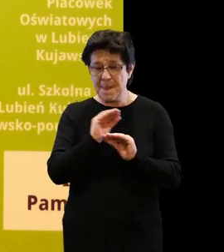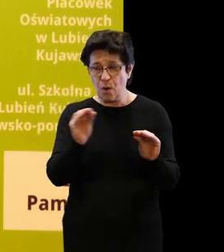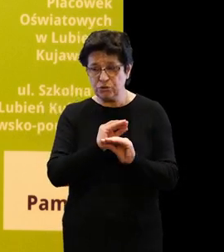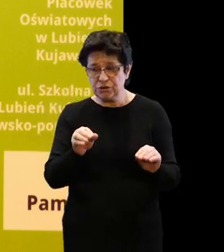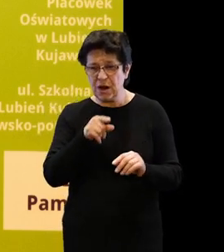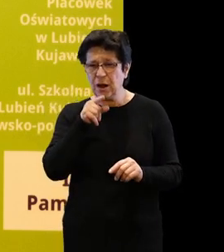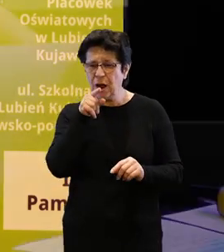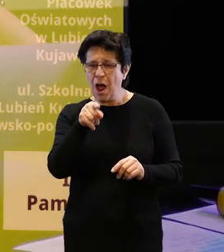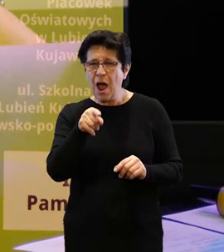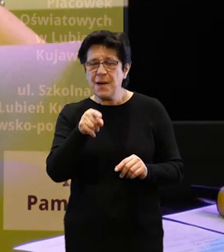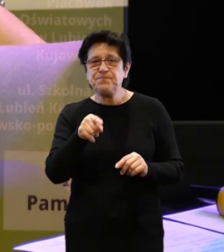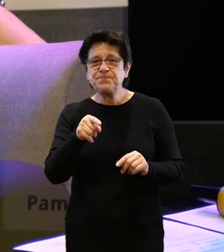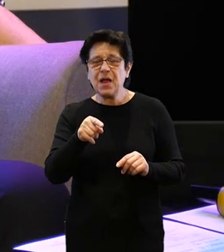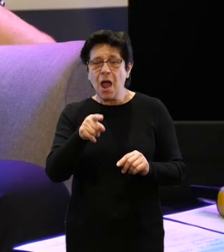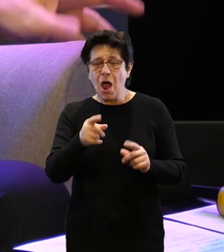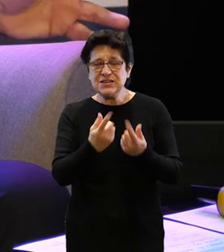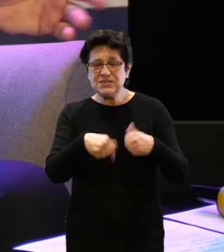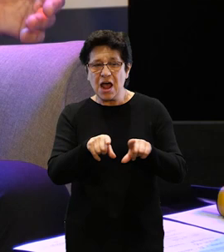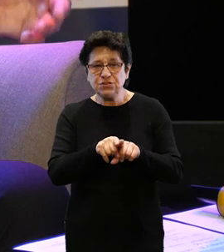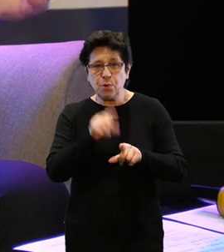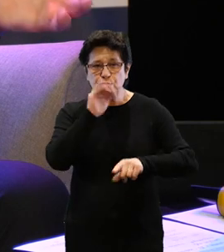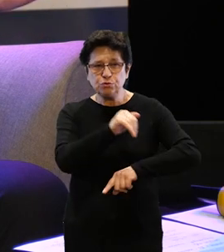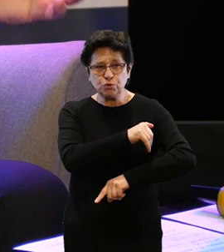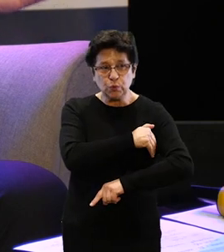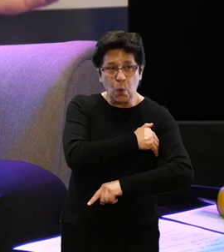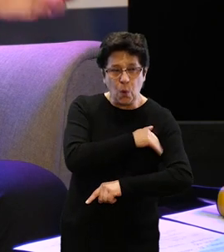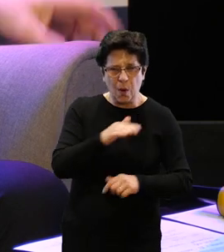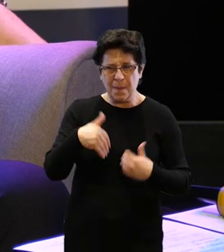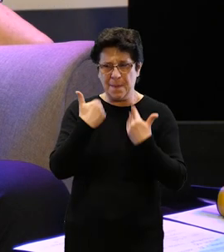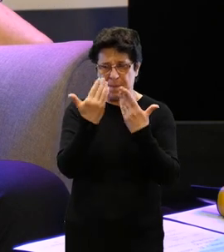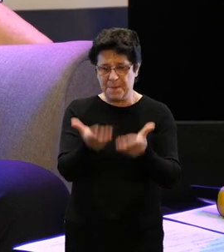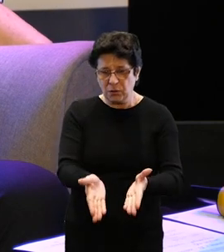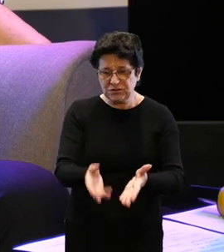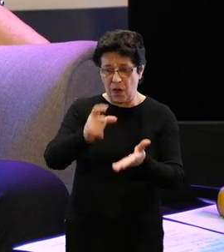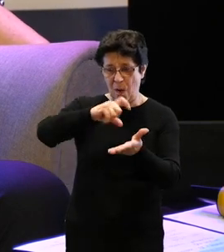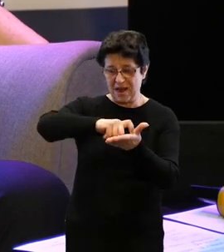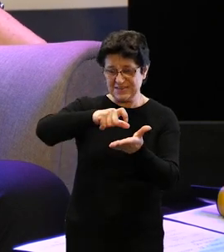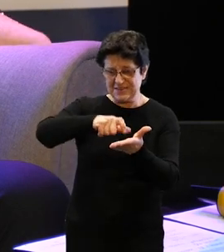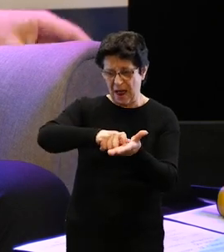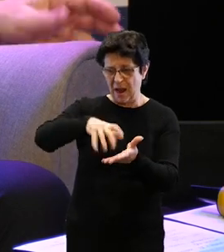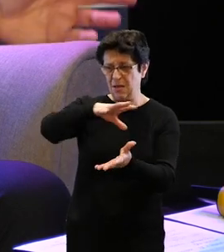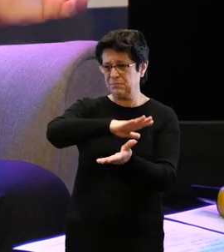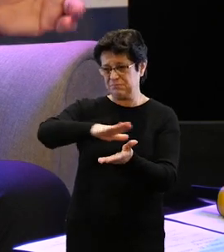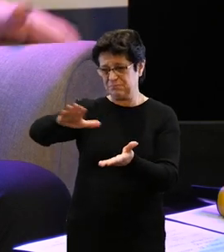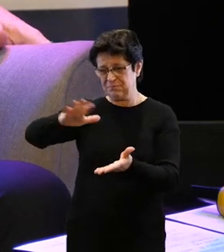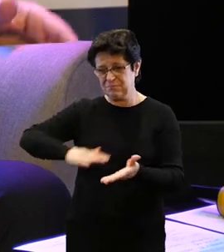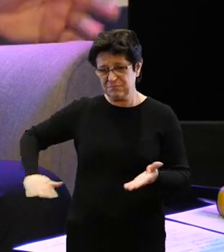szkoł od Zespołu Szkół dostał izbę taką wielkości klasy lekcyjnej jest